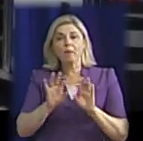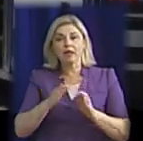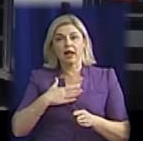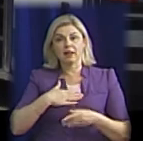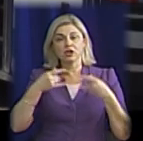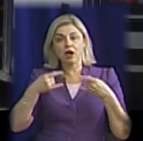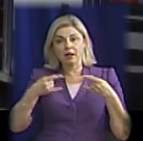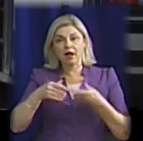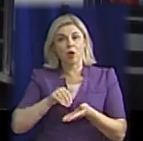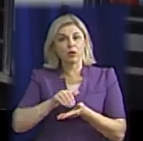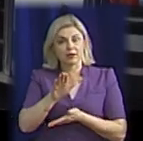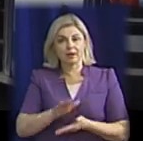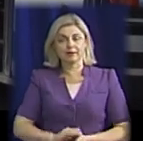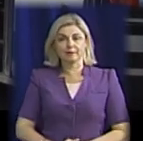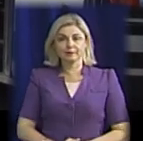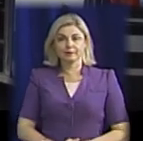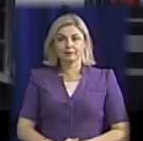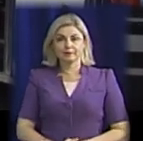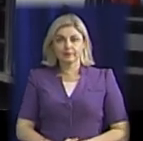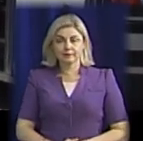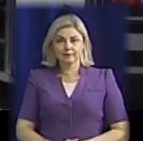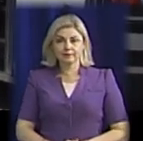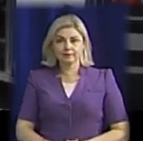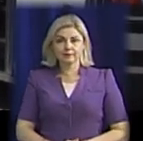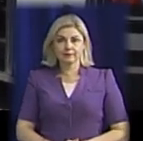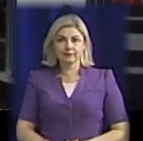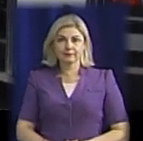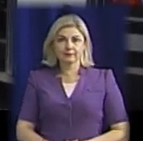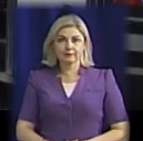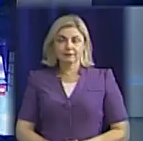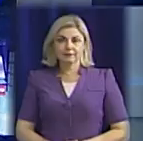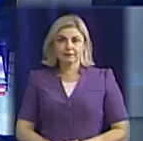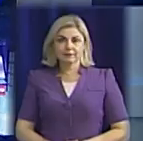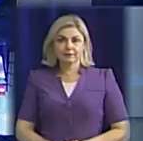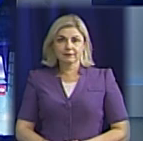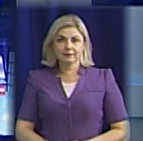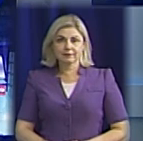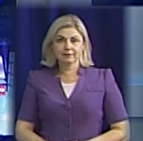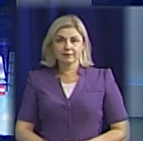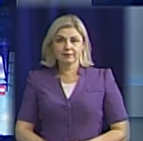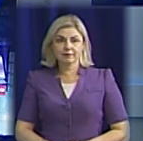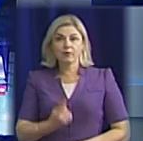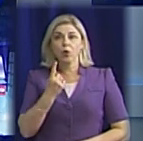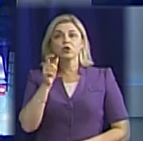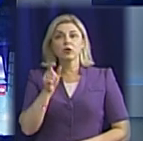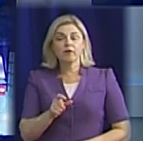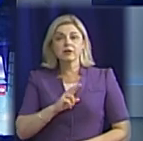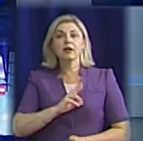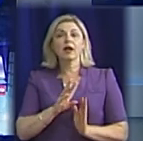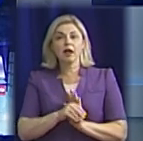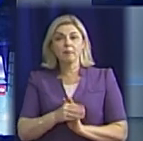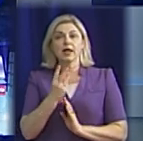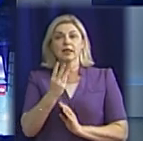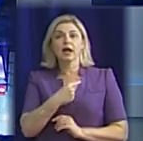телеканалу відмовило. Наталя Забазнова, Артем Белібов, телевізійні новини Миколаївщини. Одна людина загинула,